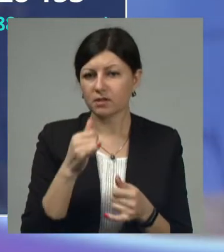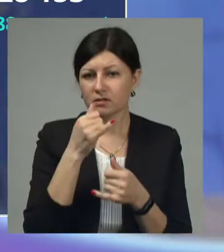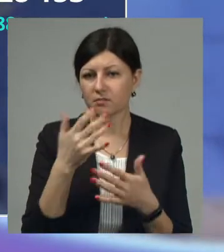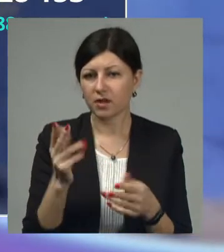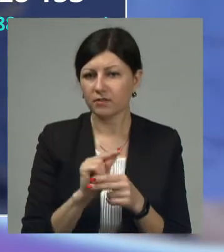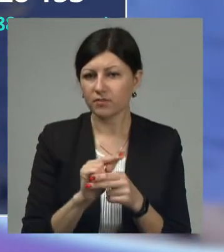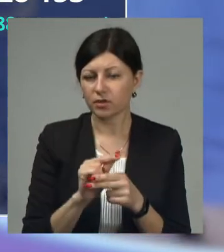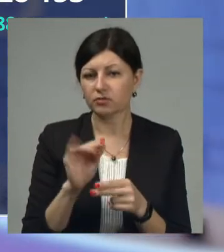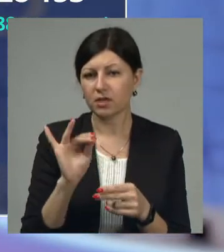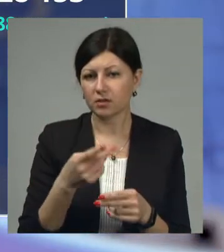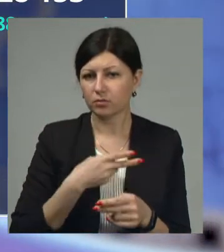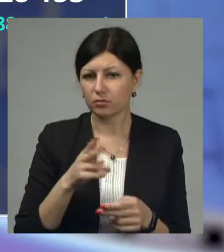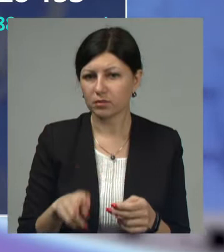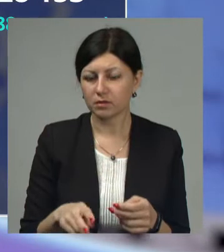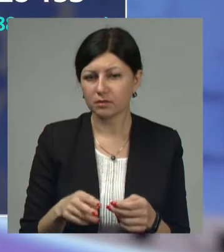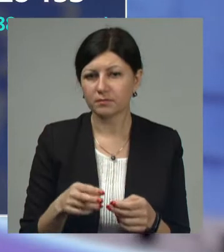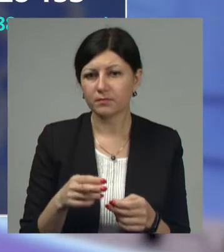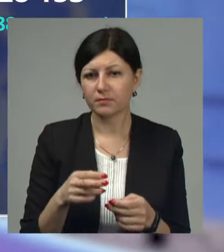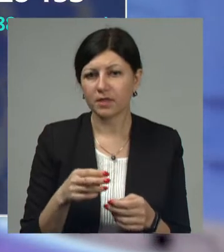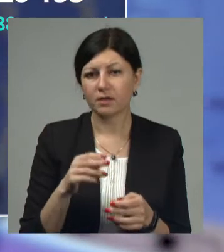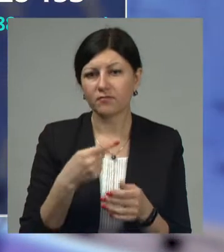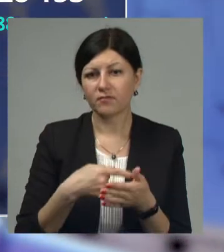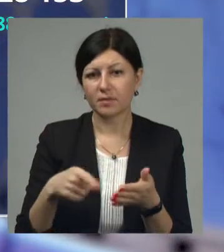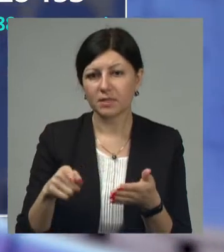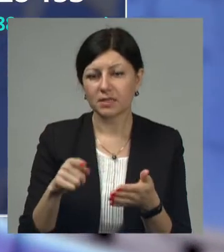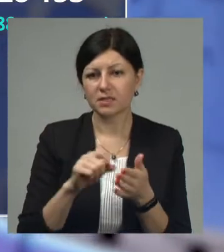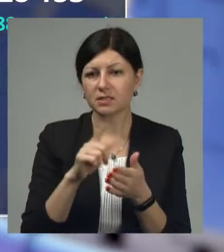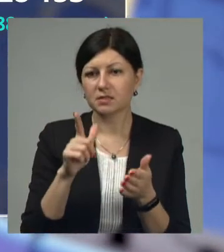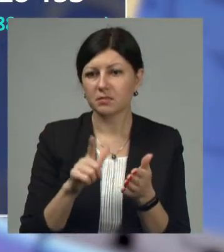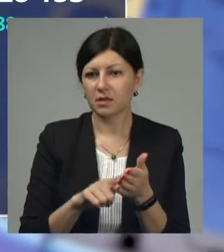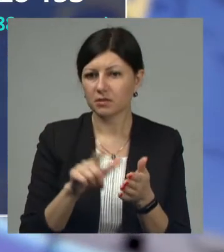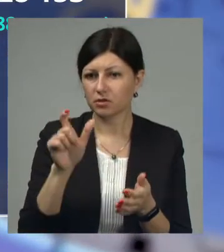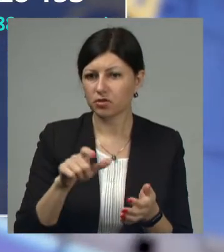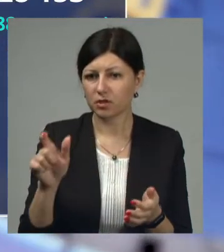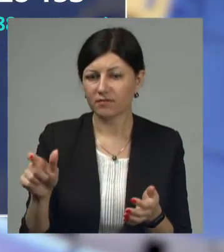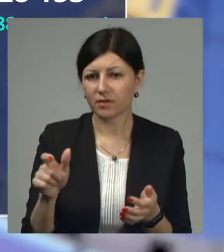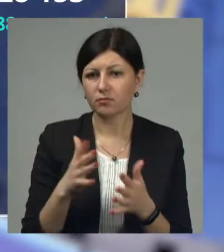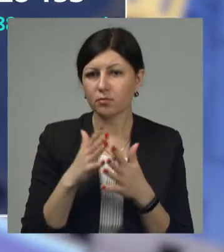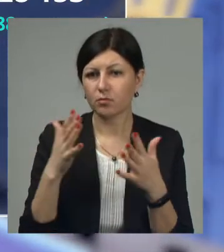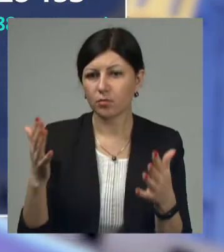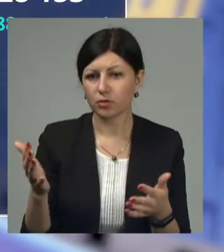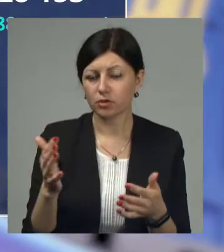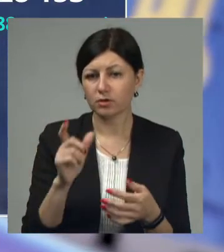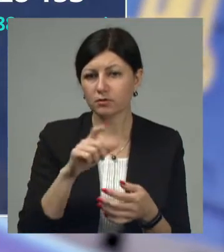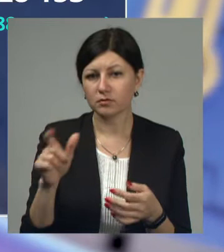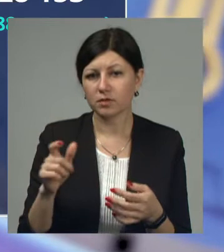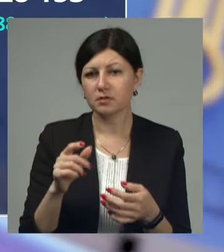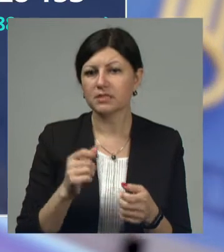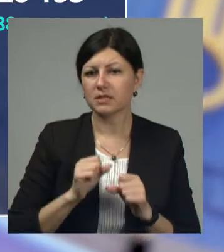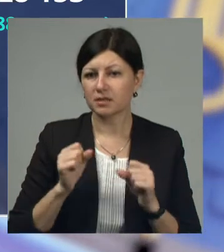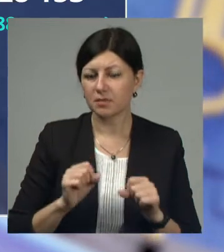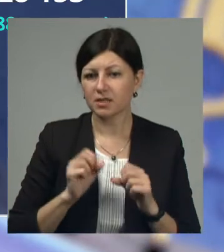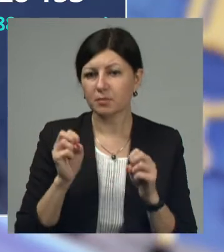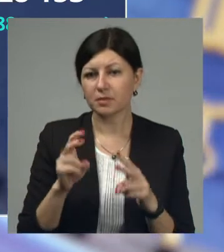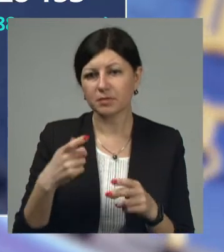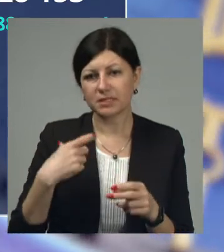и пополнили список умерших выписанных всего семнадцать человек все больше жители региона стремятся обезопасить себя и близких